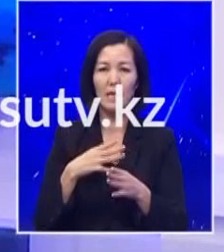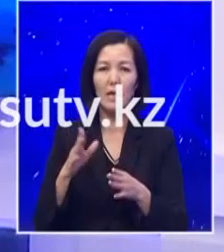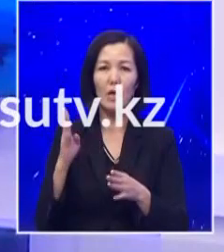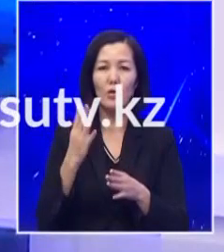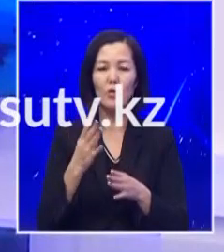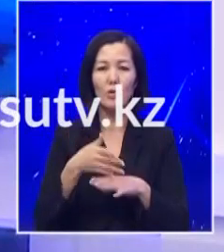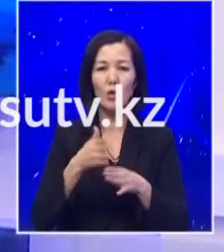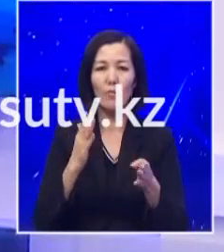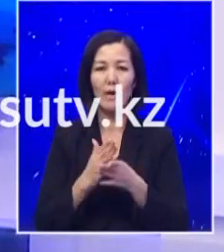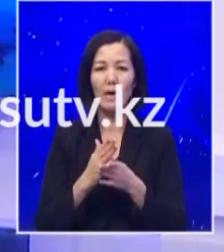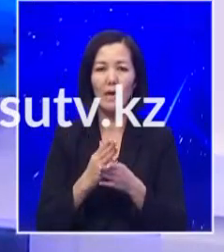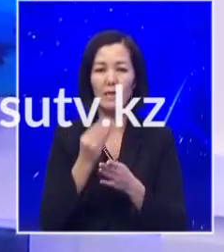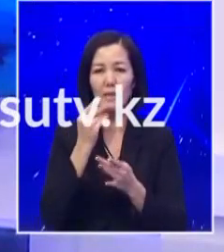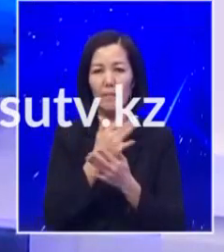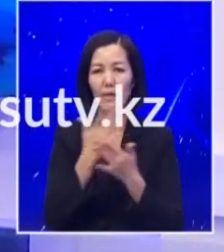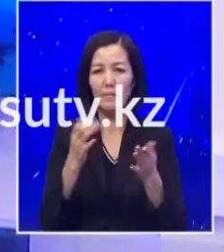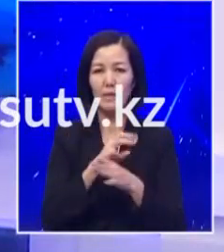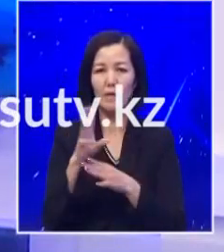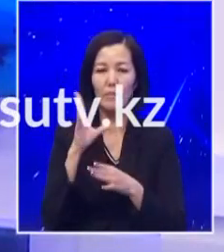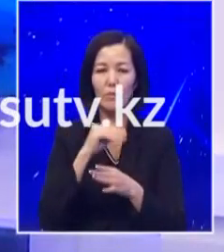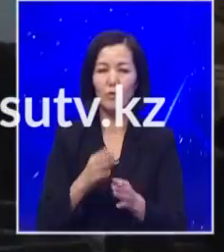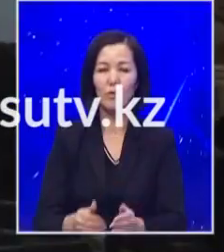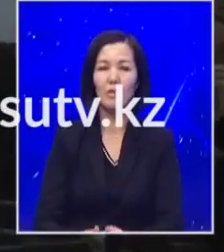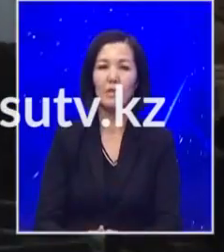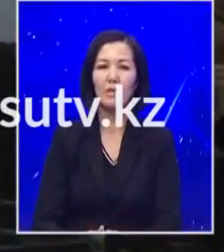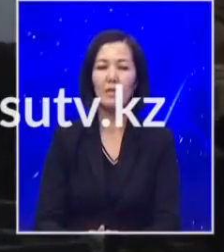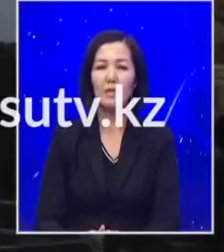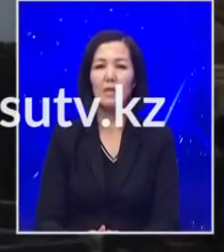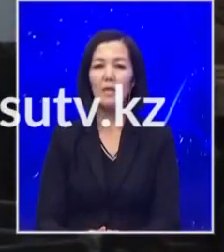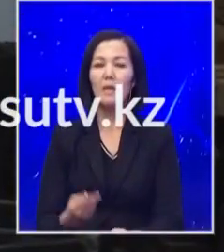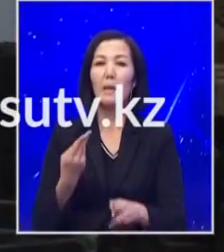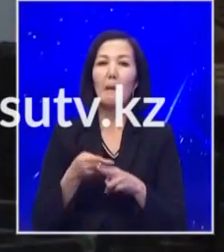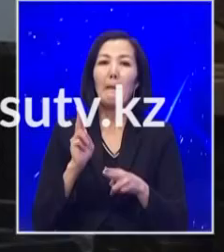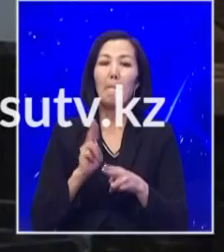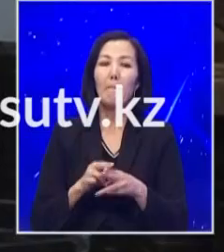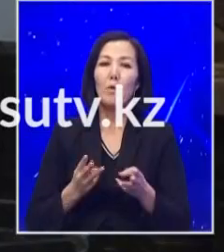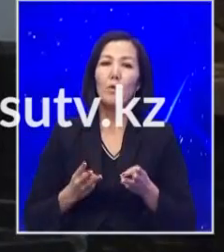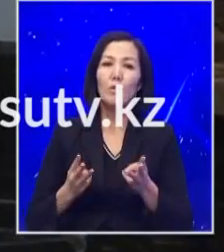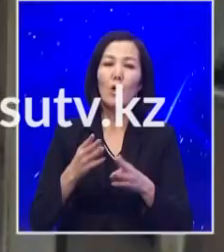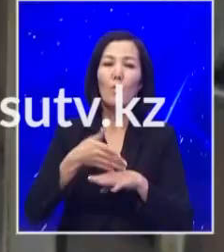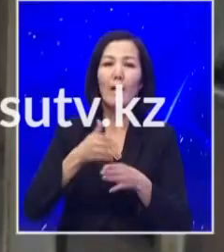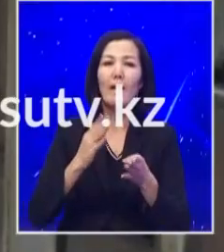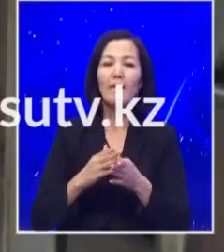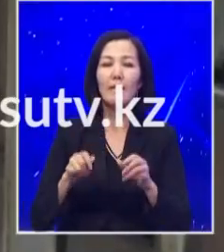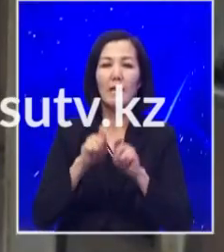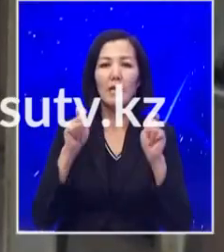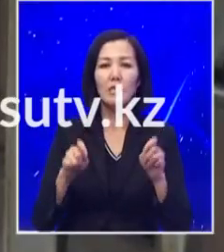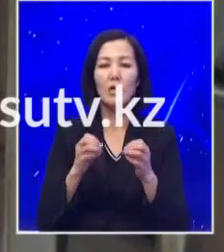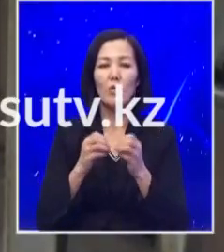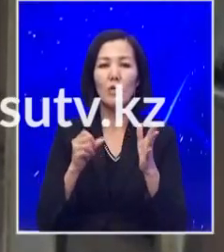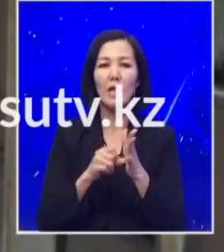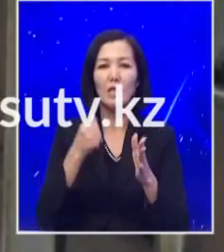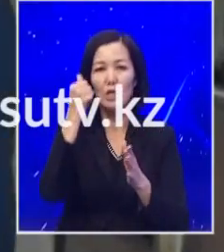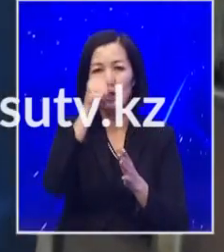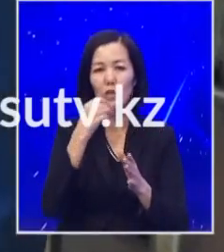жұмыс істеп, халықты асатасымен қамтып отырды. Бұл наубайхананың ашылғанына 16 жыл. Аталған мекеме мұны